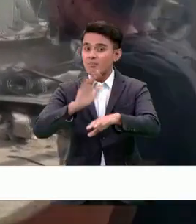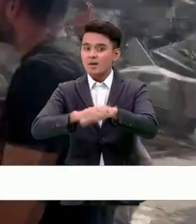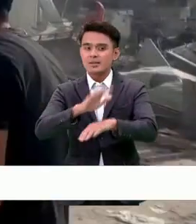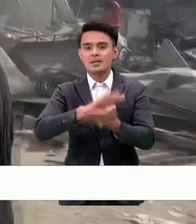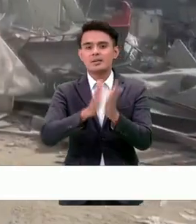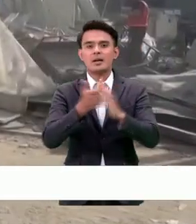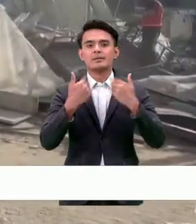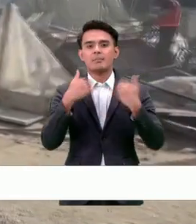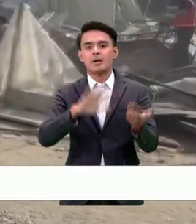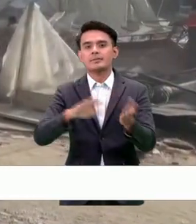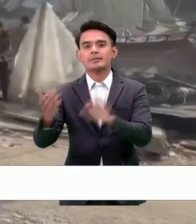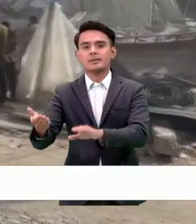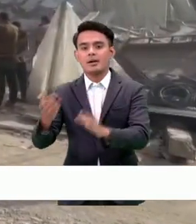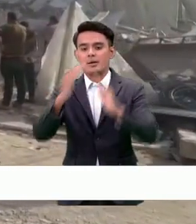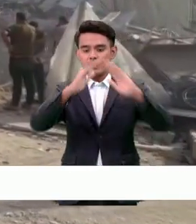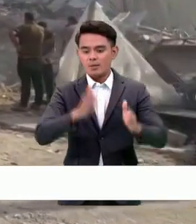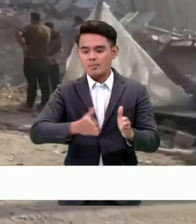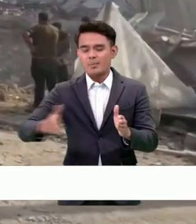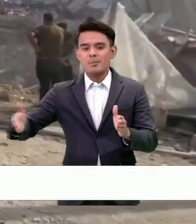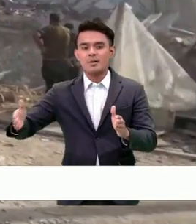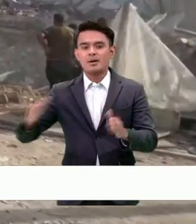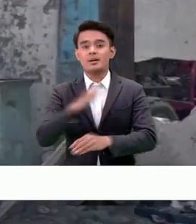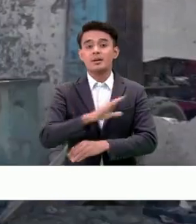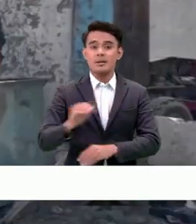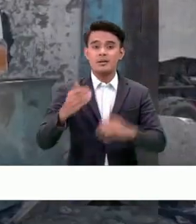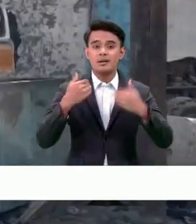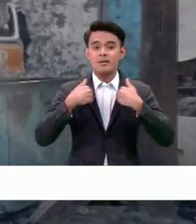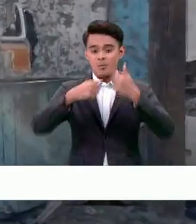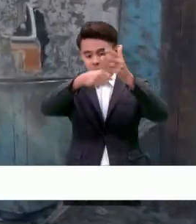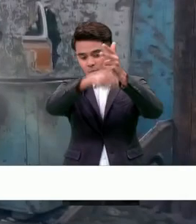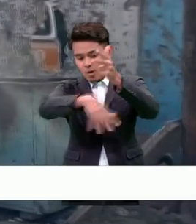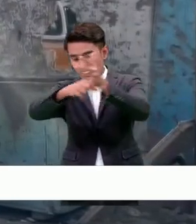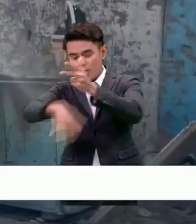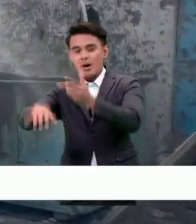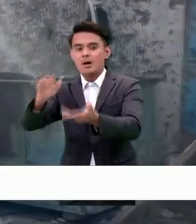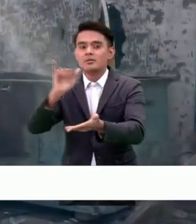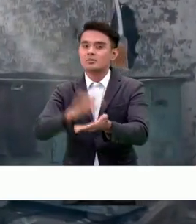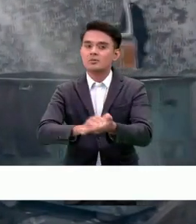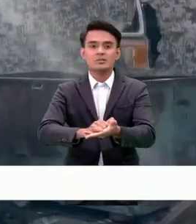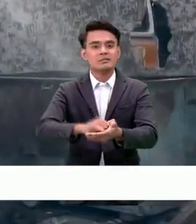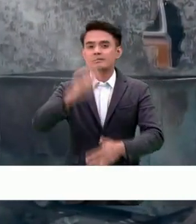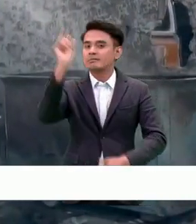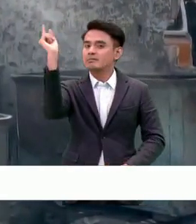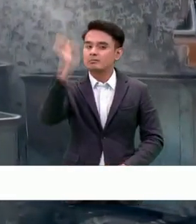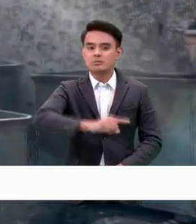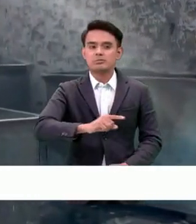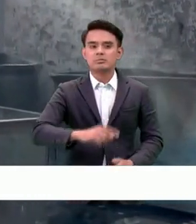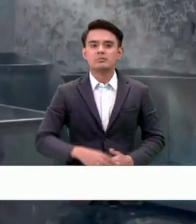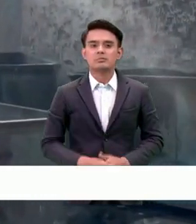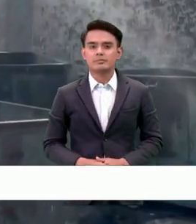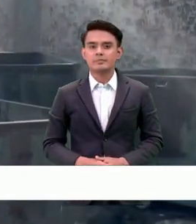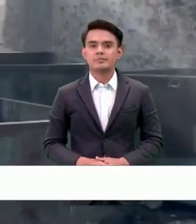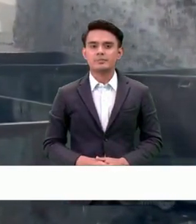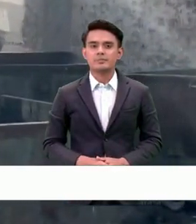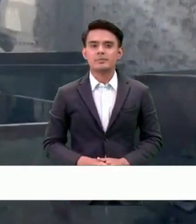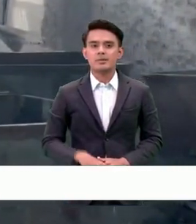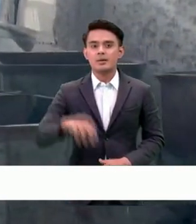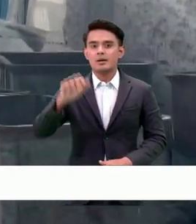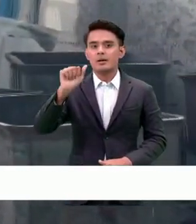kematian termasuk jirannya serta menyifatkan serangan udara sebagai tidak berperi kemanusiaan Dalam pada itu